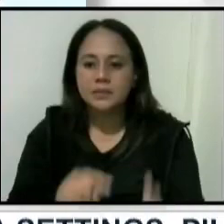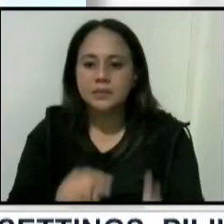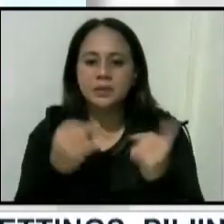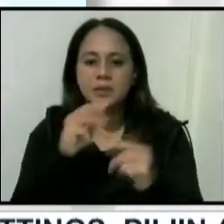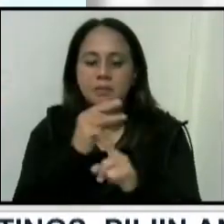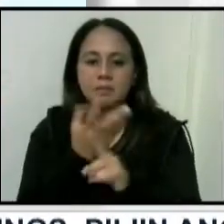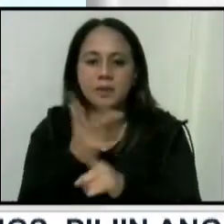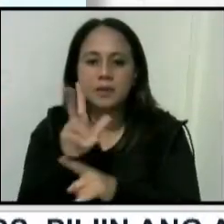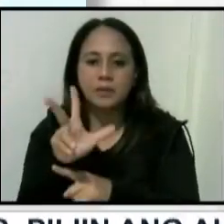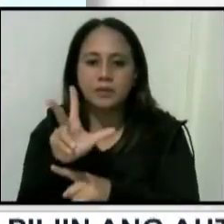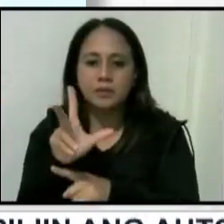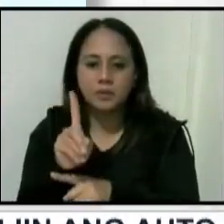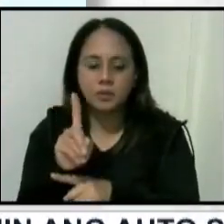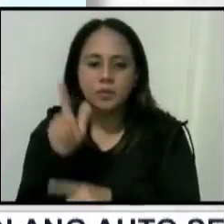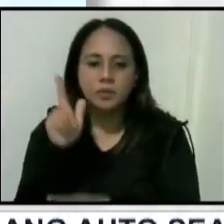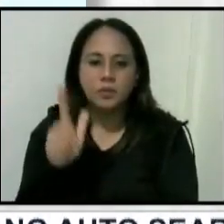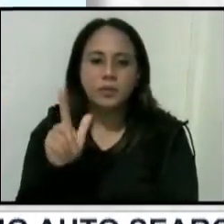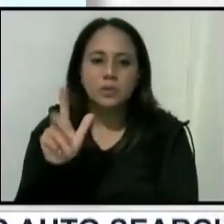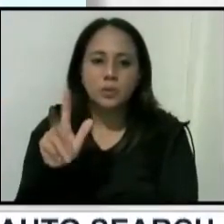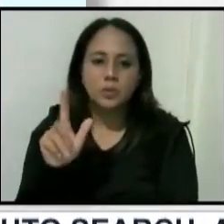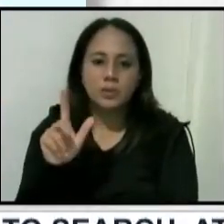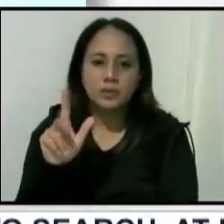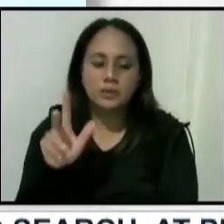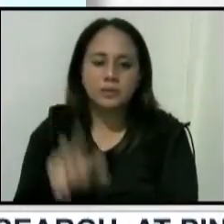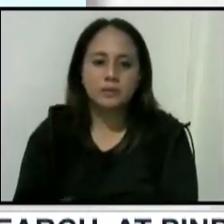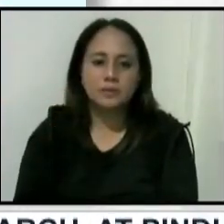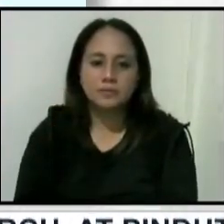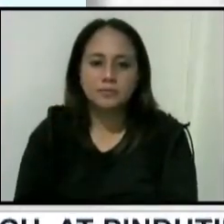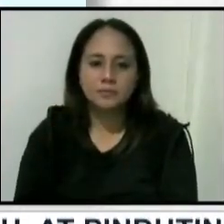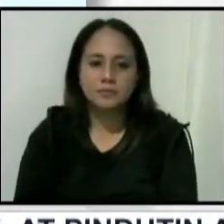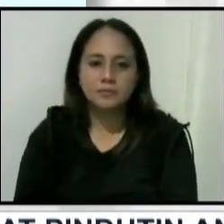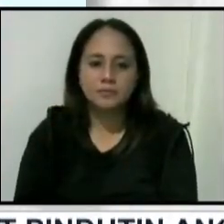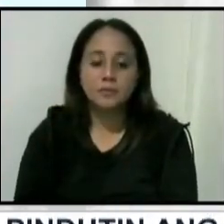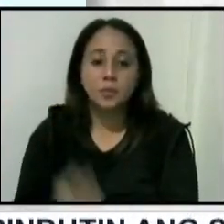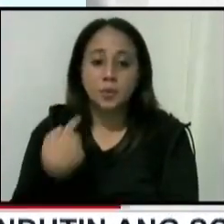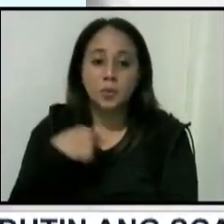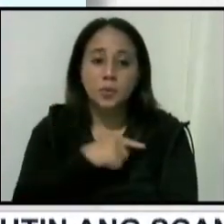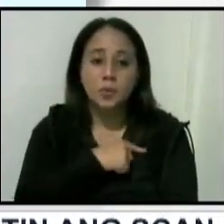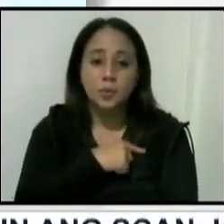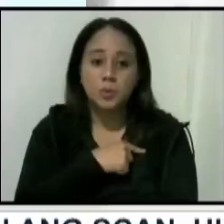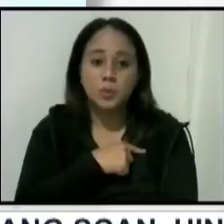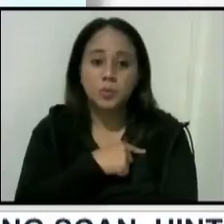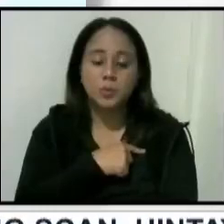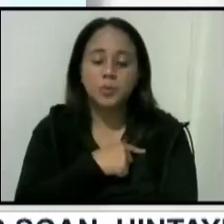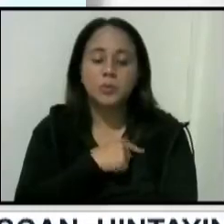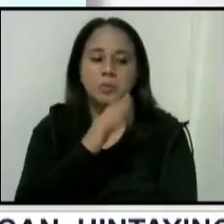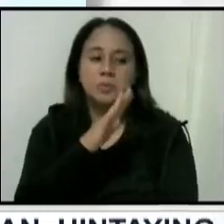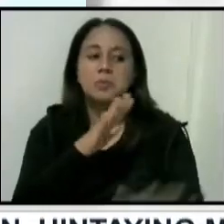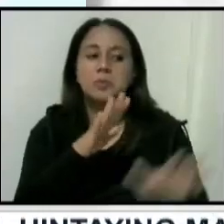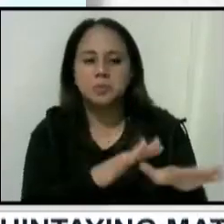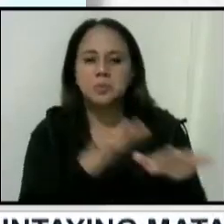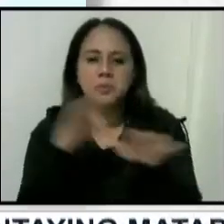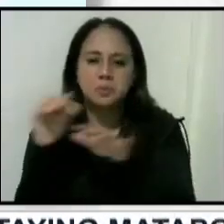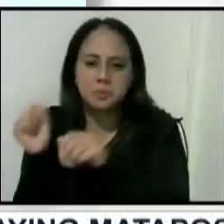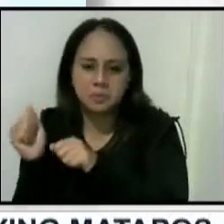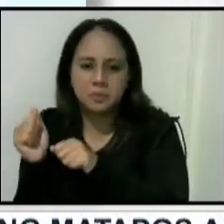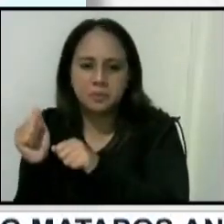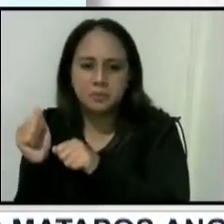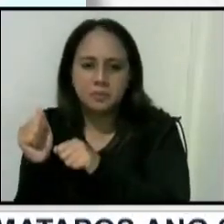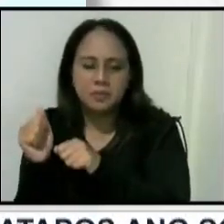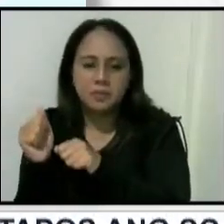May 31, 2023. Kami po ay magpapaalam na sa